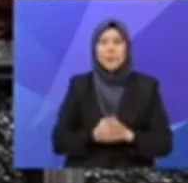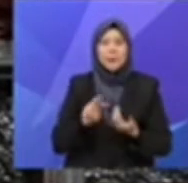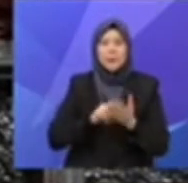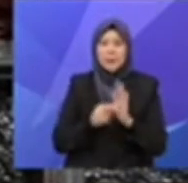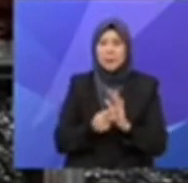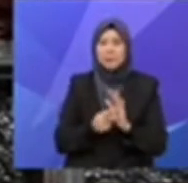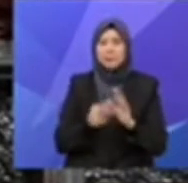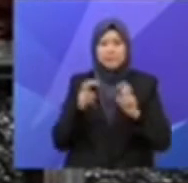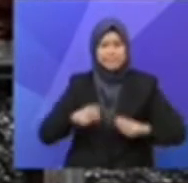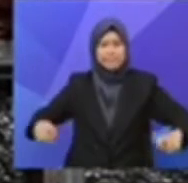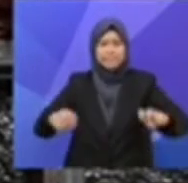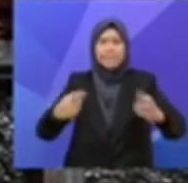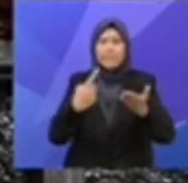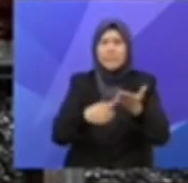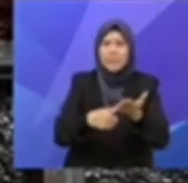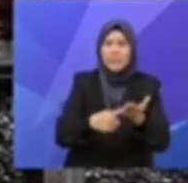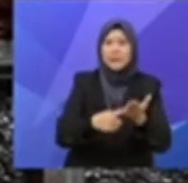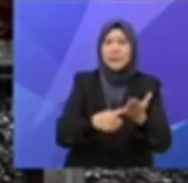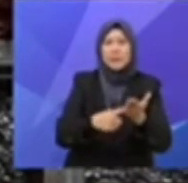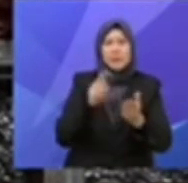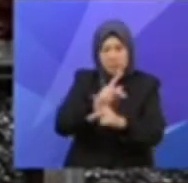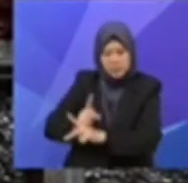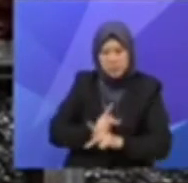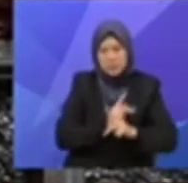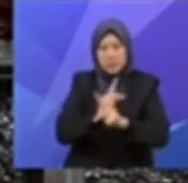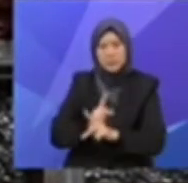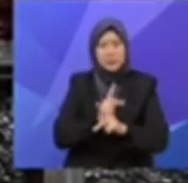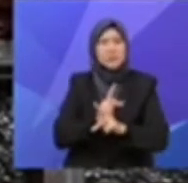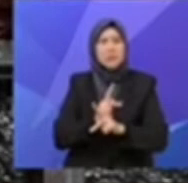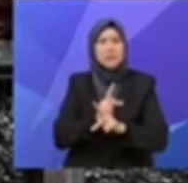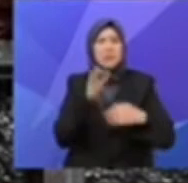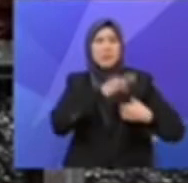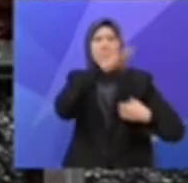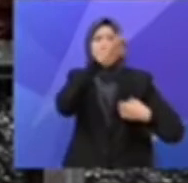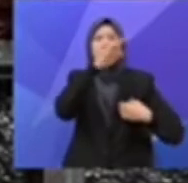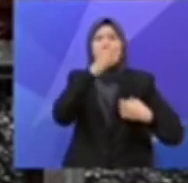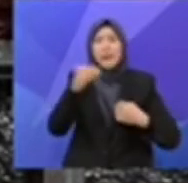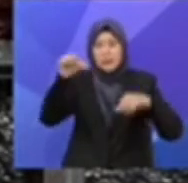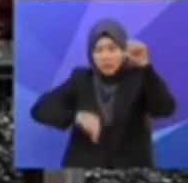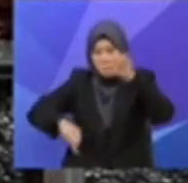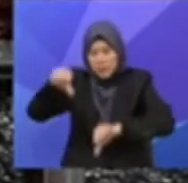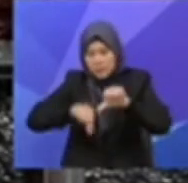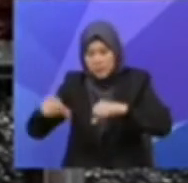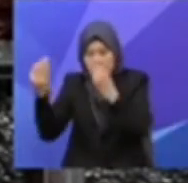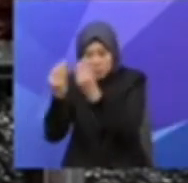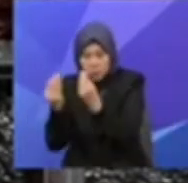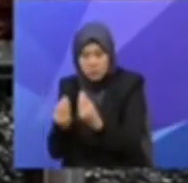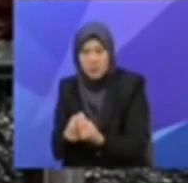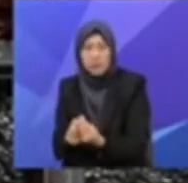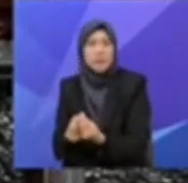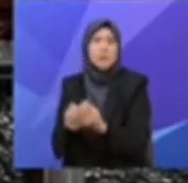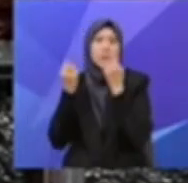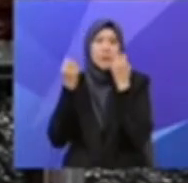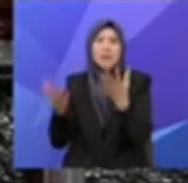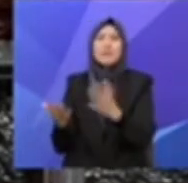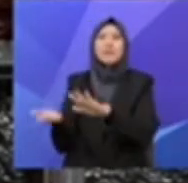Syariah keutamaan nomor satu adalah menjaga nyawa sains dan data menunjukkan angka kematian